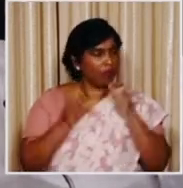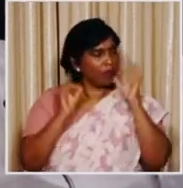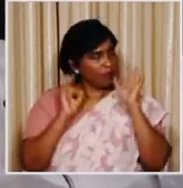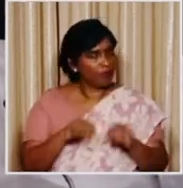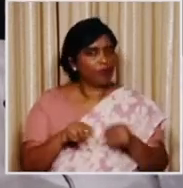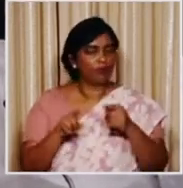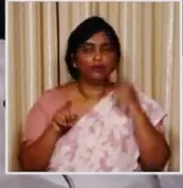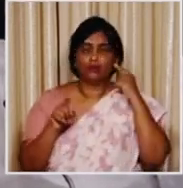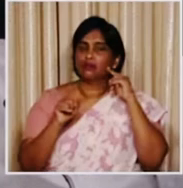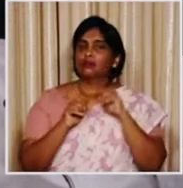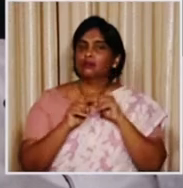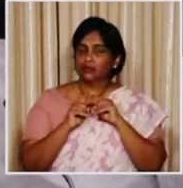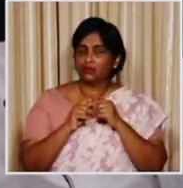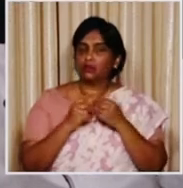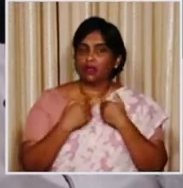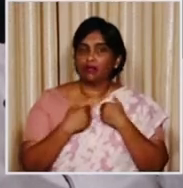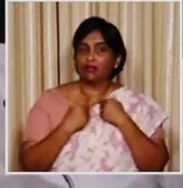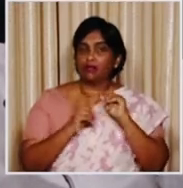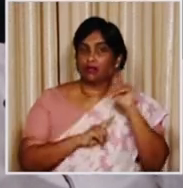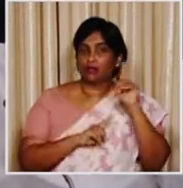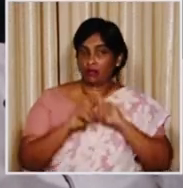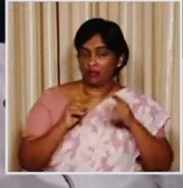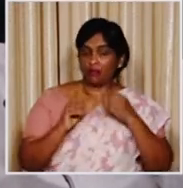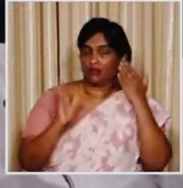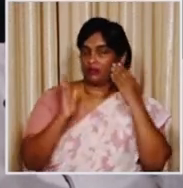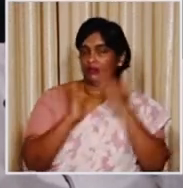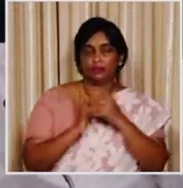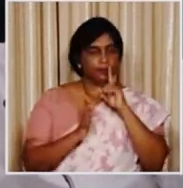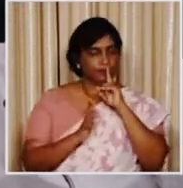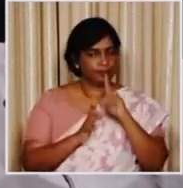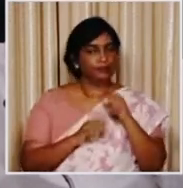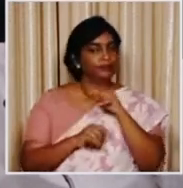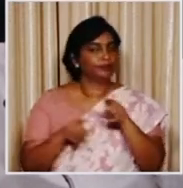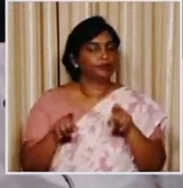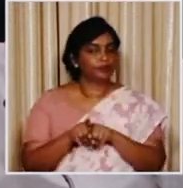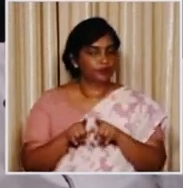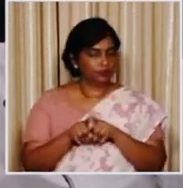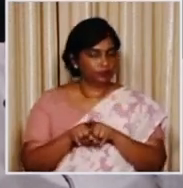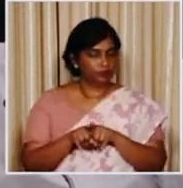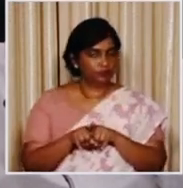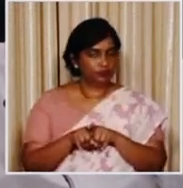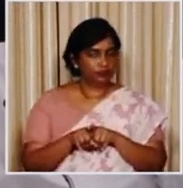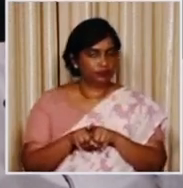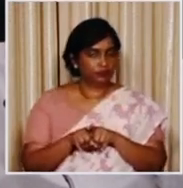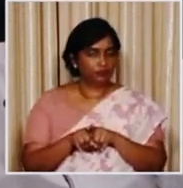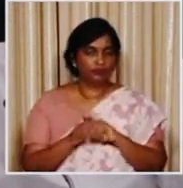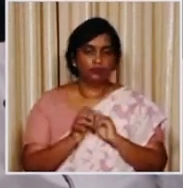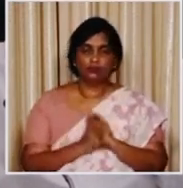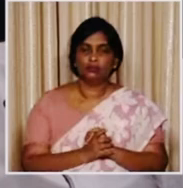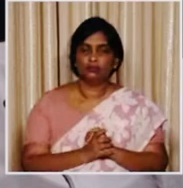කියන පිළිබඳව අපි සභාවට මේ මතක් කළ යුතුයි. ඒ වගේම